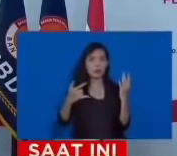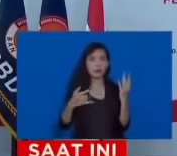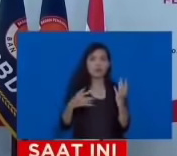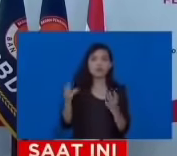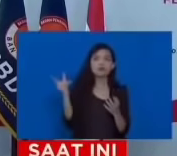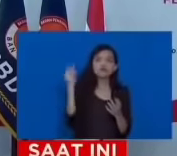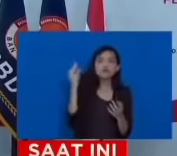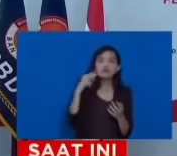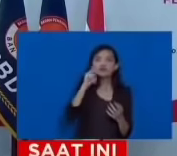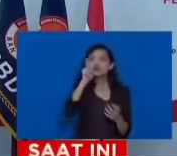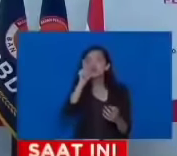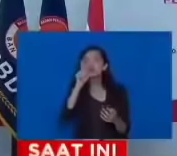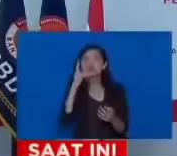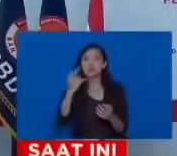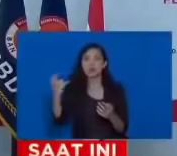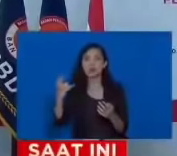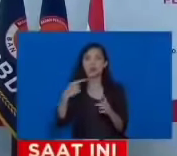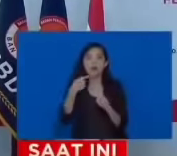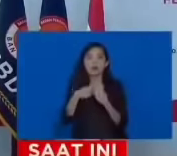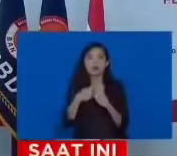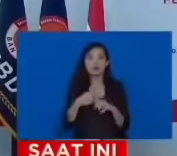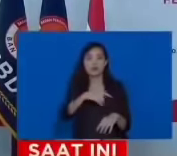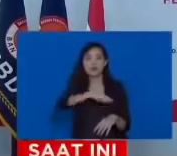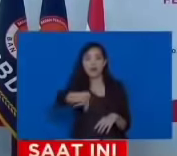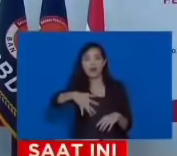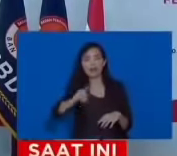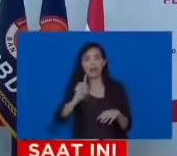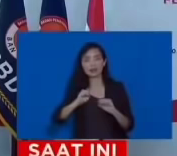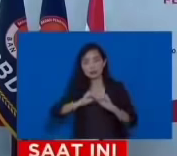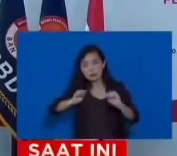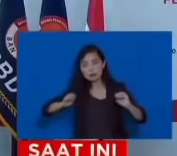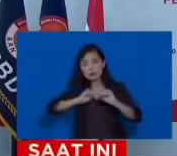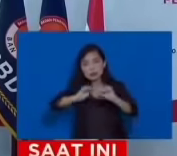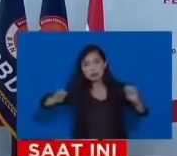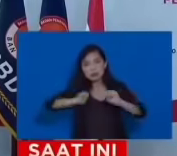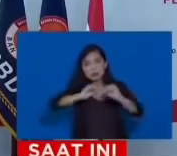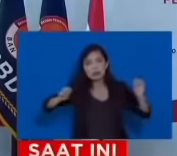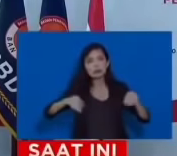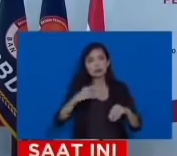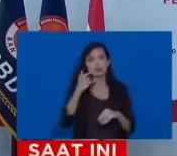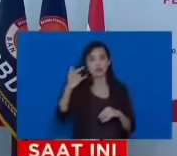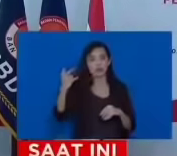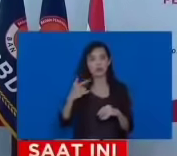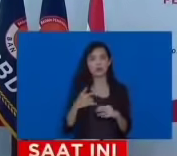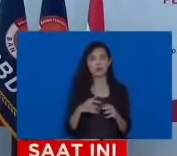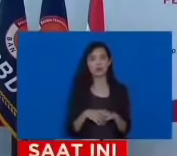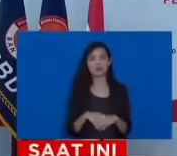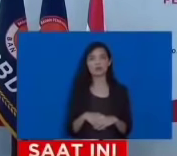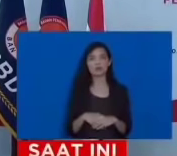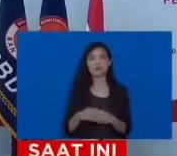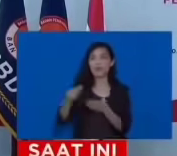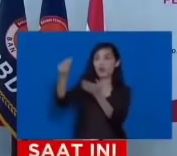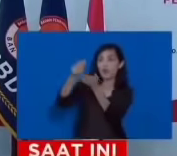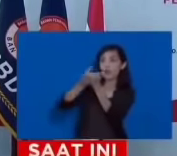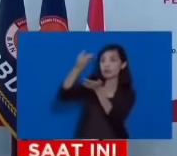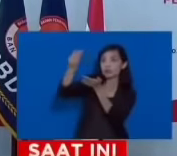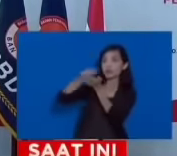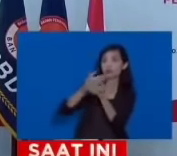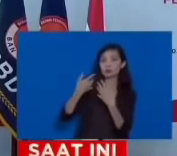seluruh anggota keluarga. Banyak informasi yang bisa kita dapatkan untuk mendapatkan itu